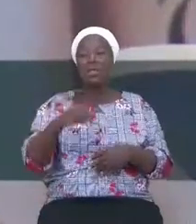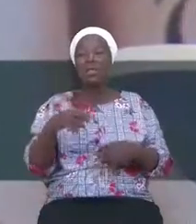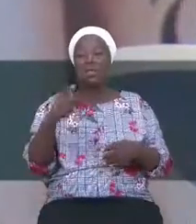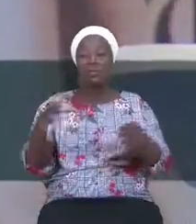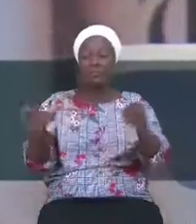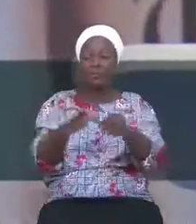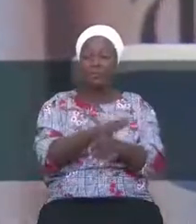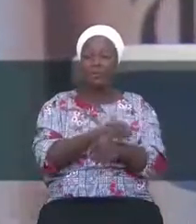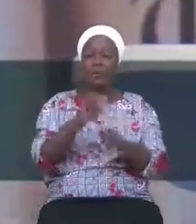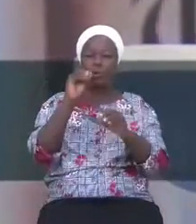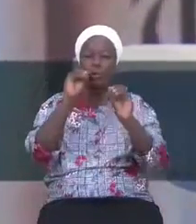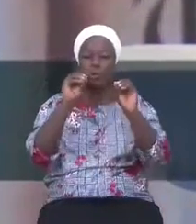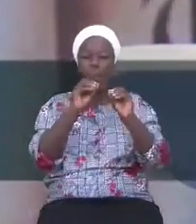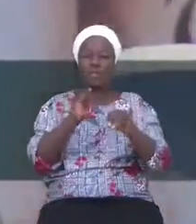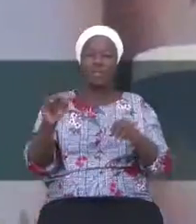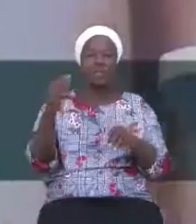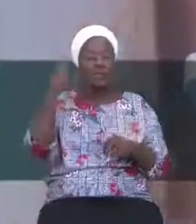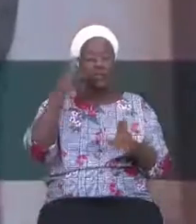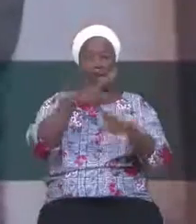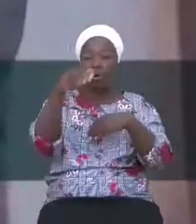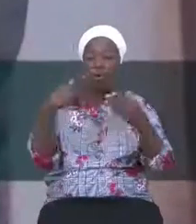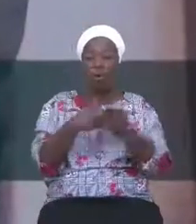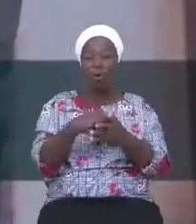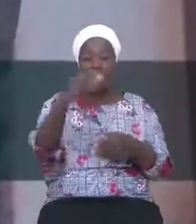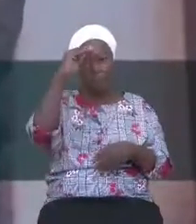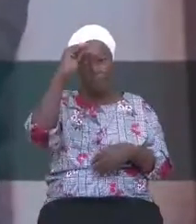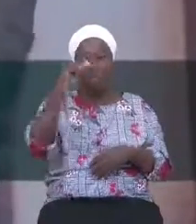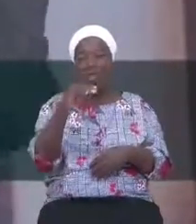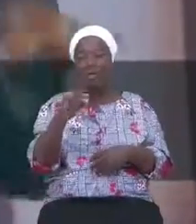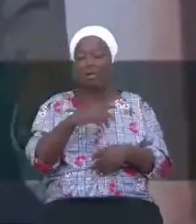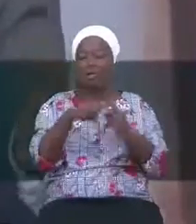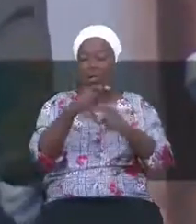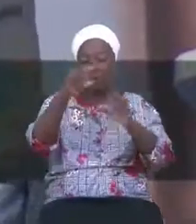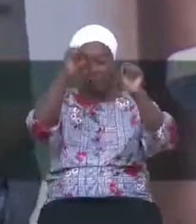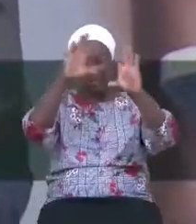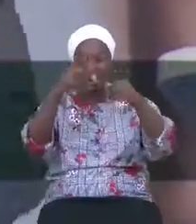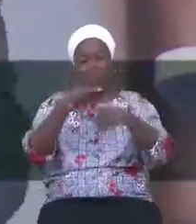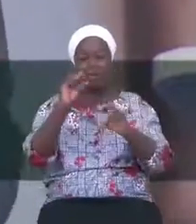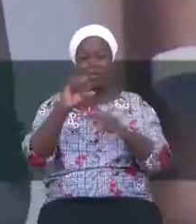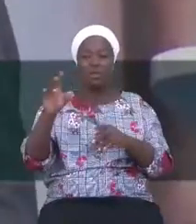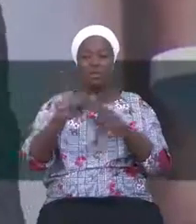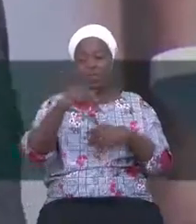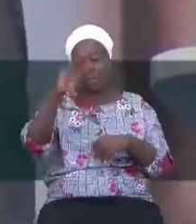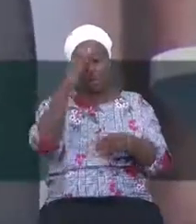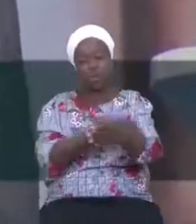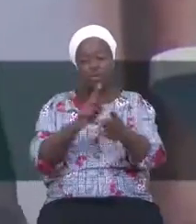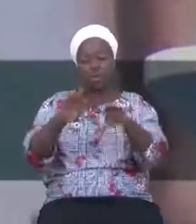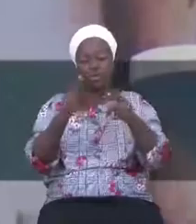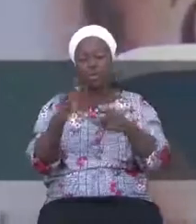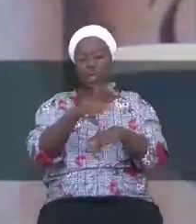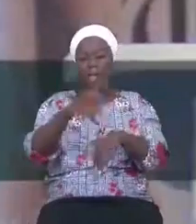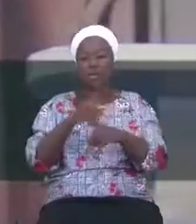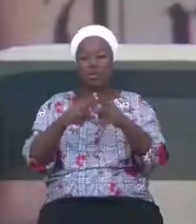message. Quand le Père a donné le message au Fils à transmettre à la terre, à transmettre à toutes